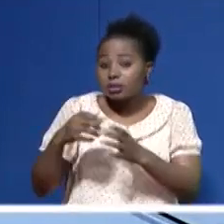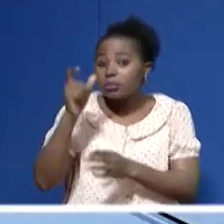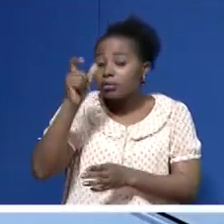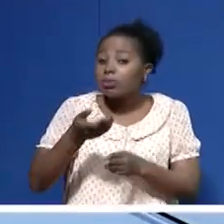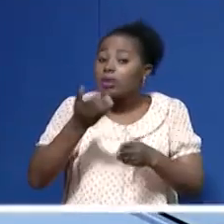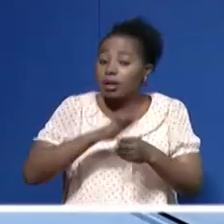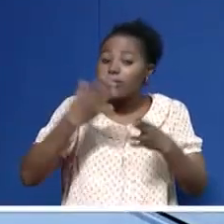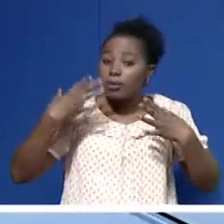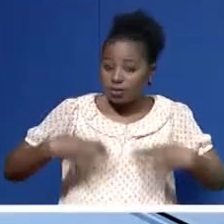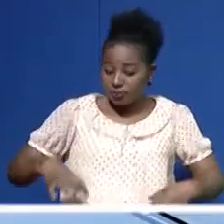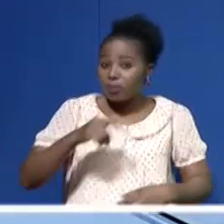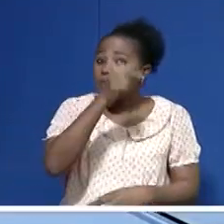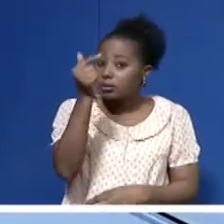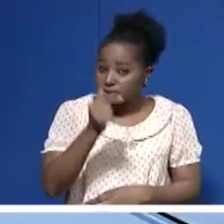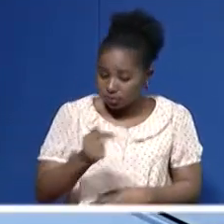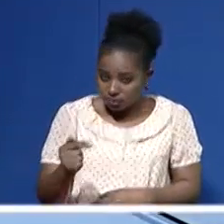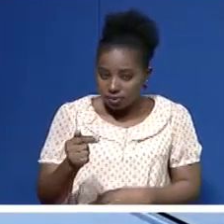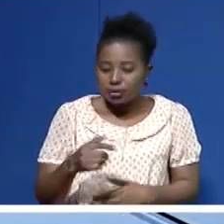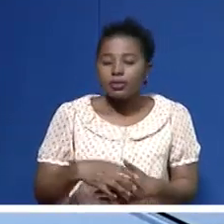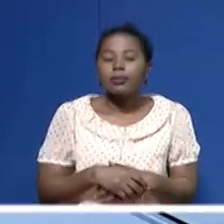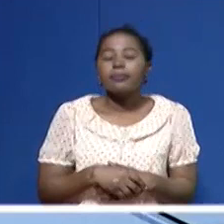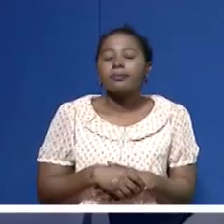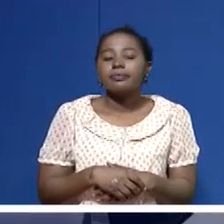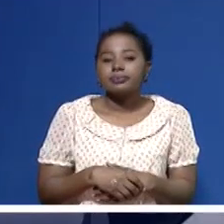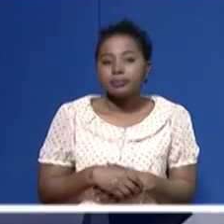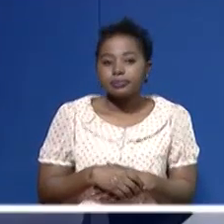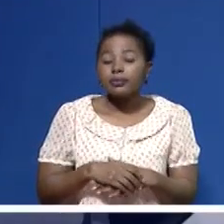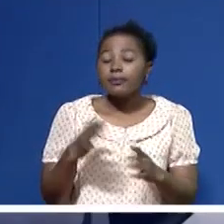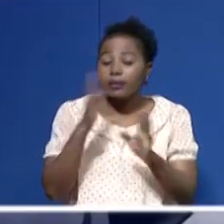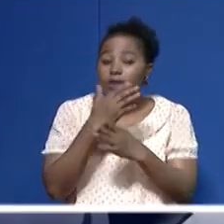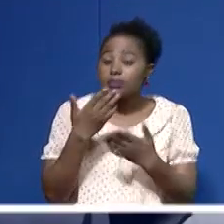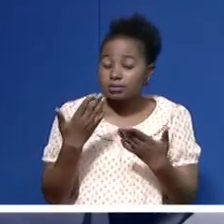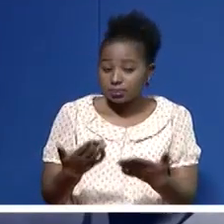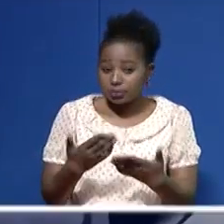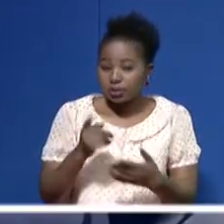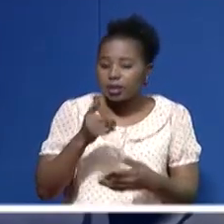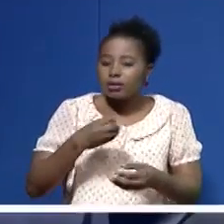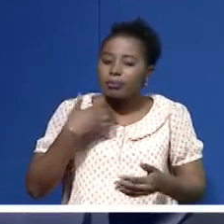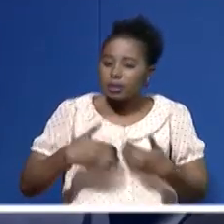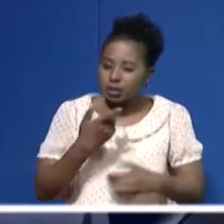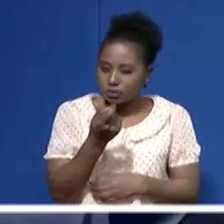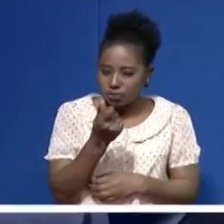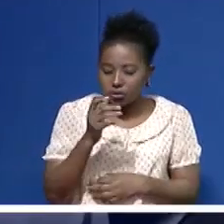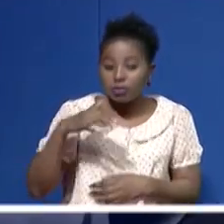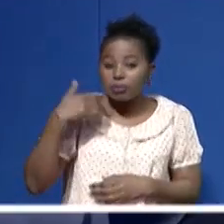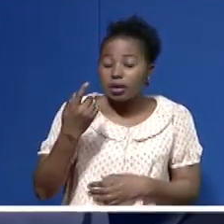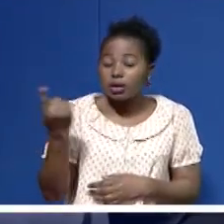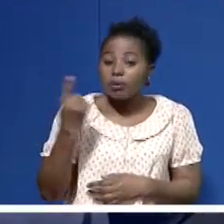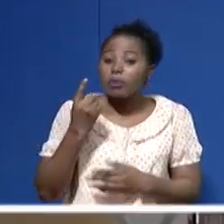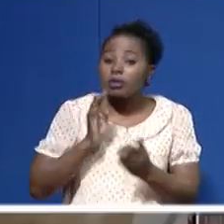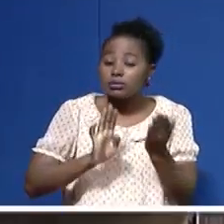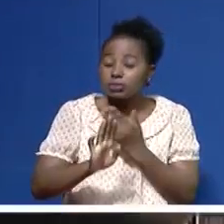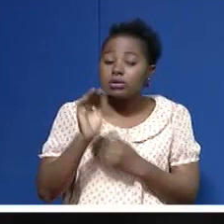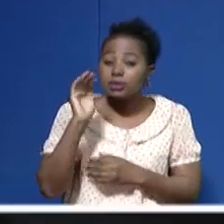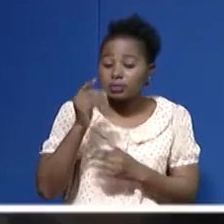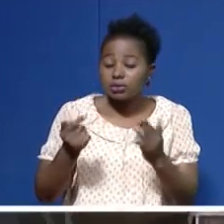wa afya wa Kitanzania. Hali halisi mpaka sasa inatia mashaka kidogo baada ya kuja zuio la